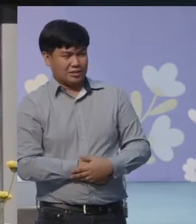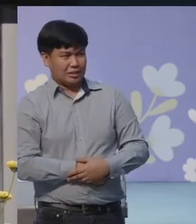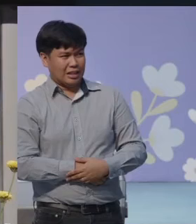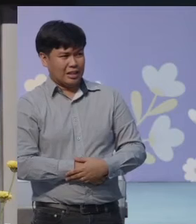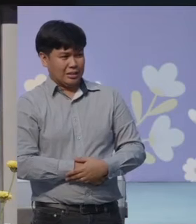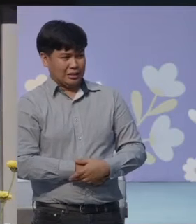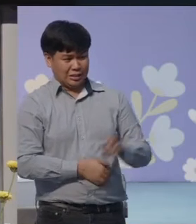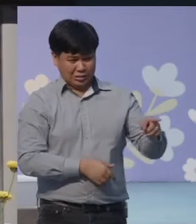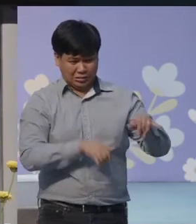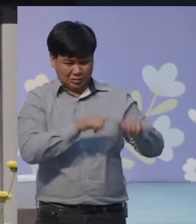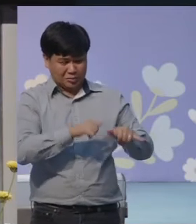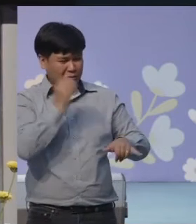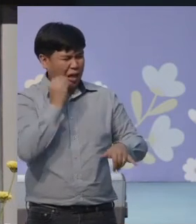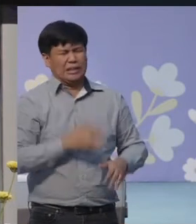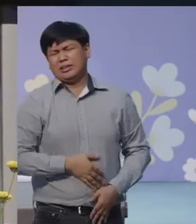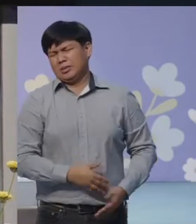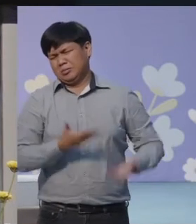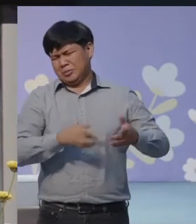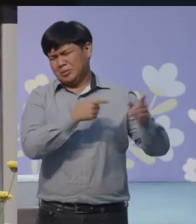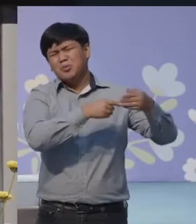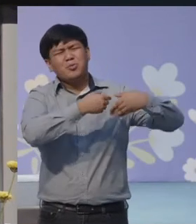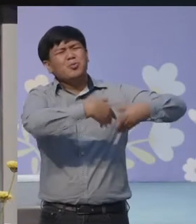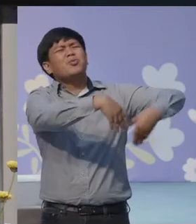bitawan nyo na. Yung